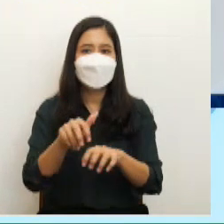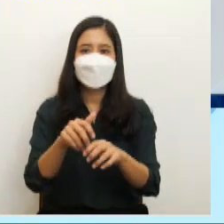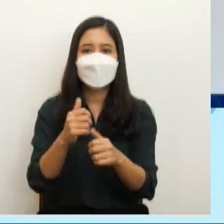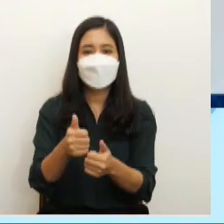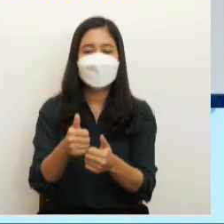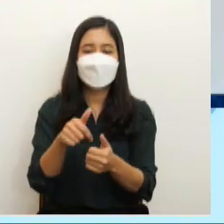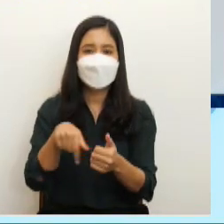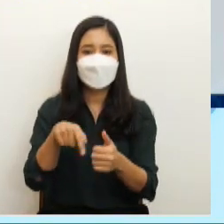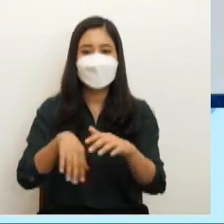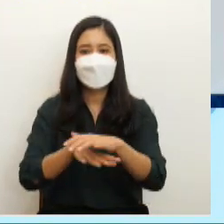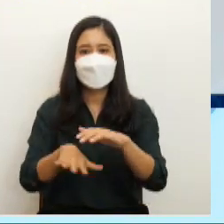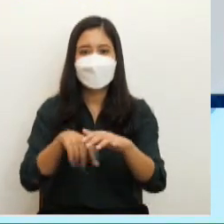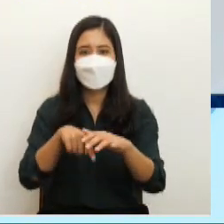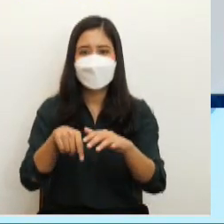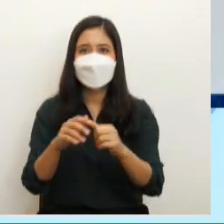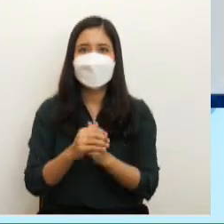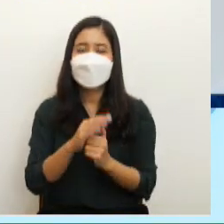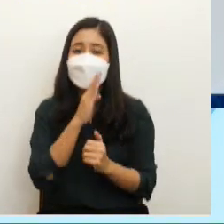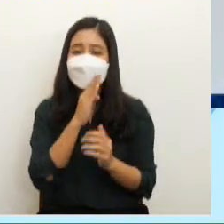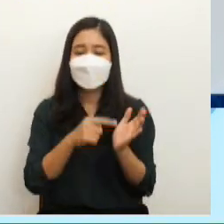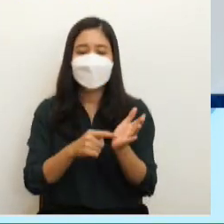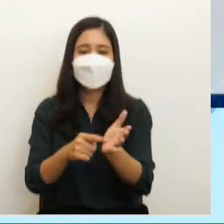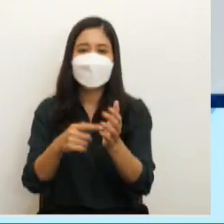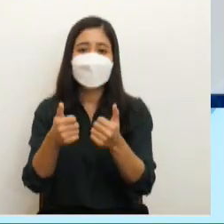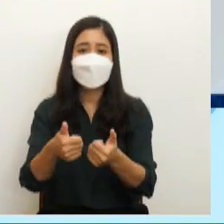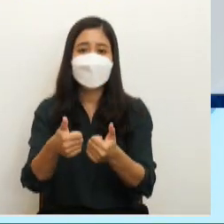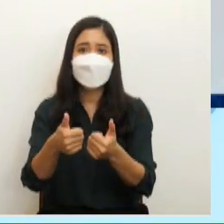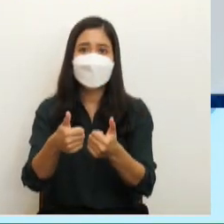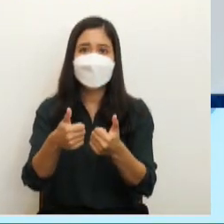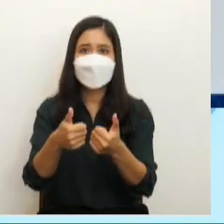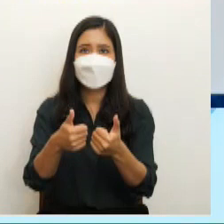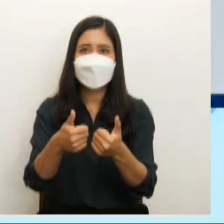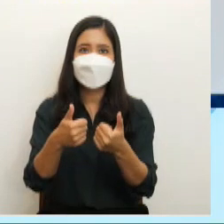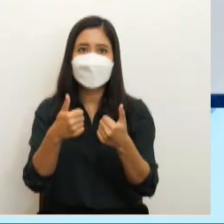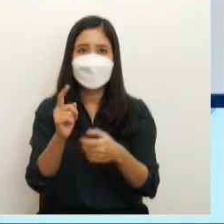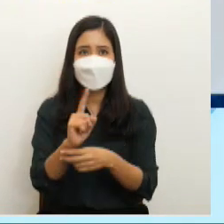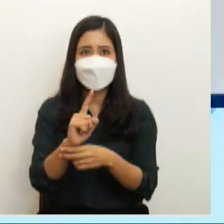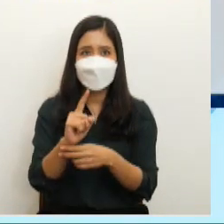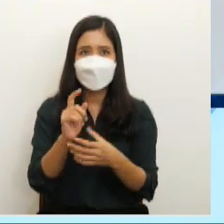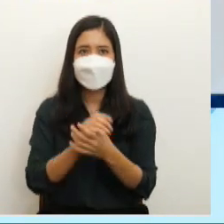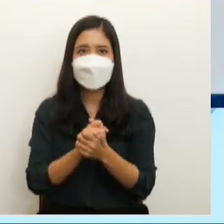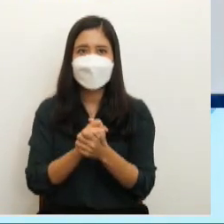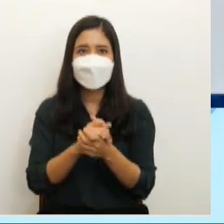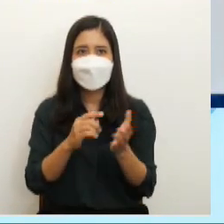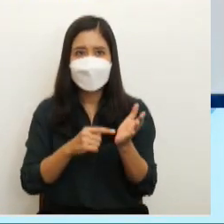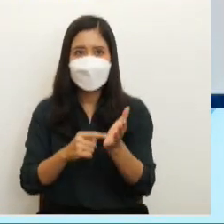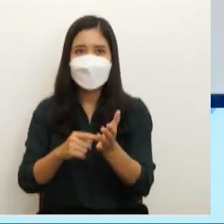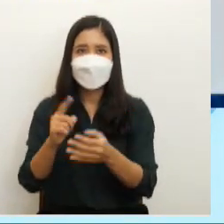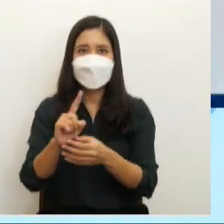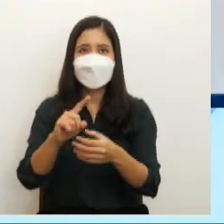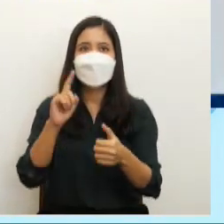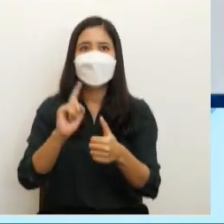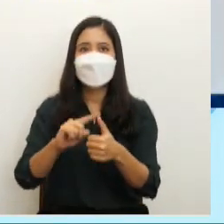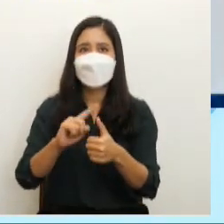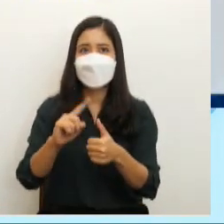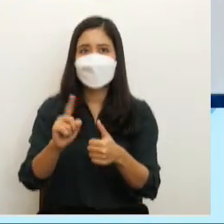ได้นะครับทีนี้เมื่อยื่นเรื่องแล้วนะครับขั้นตอนต่อไปนะครับตรงนี้ก็คือยื่นเรื่องได้3ที่นะฮะย้ำอีกครั้งหนึ่งก็คือที่ส